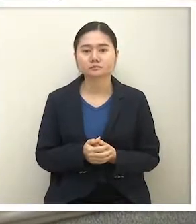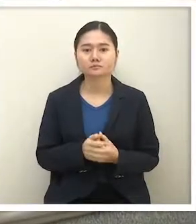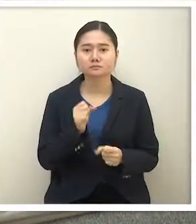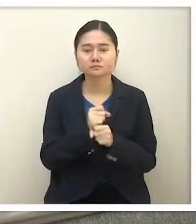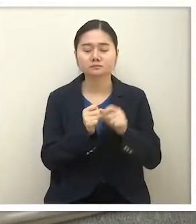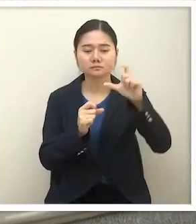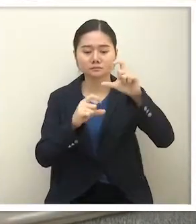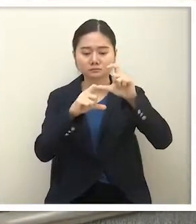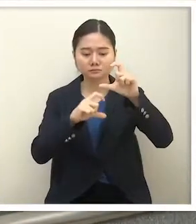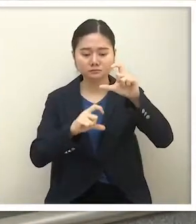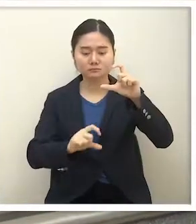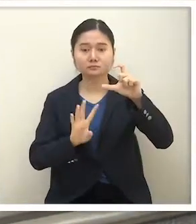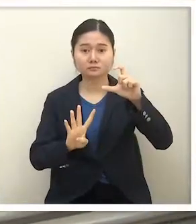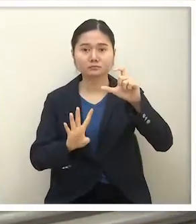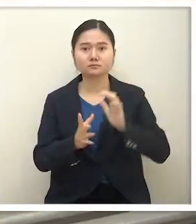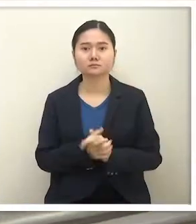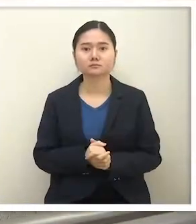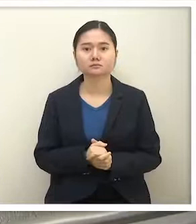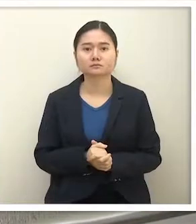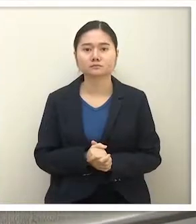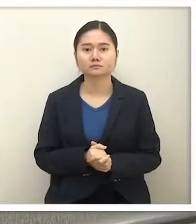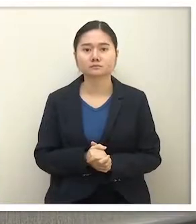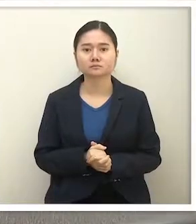4ข้อแค่นี้นะครับ